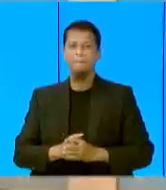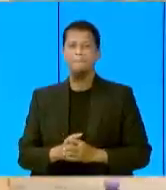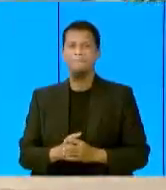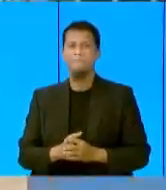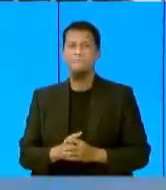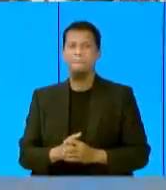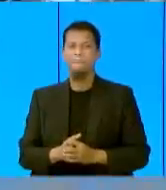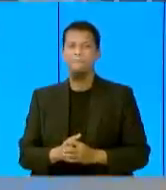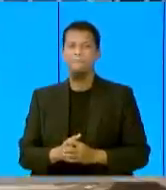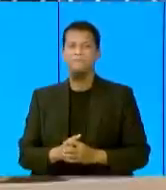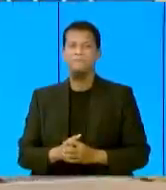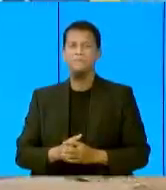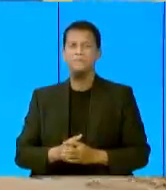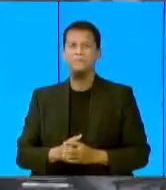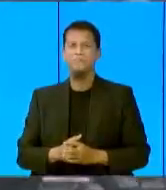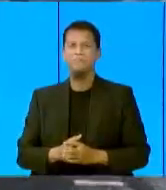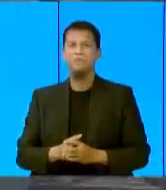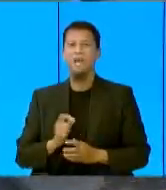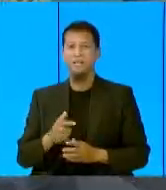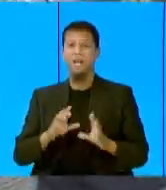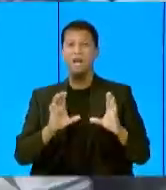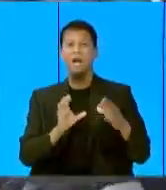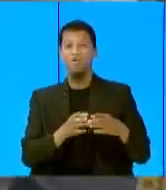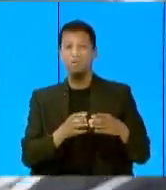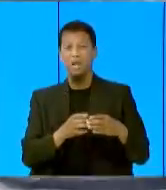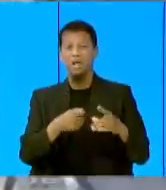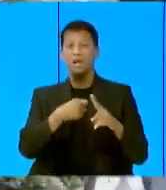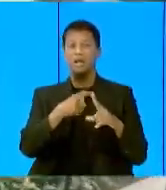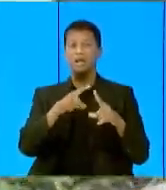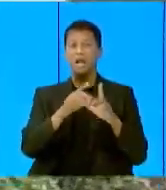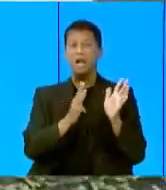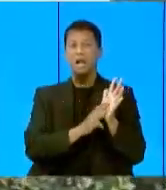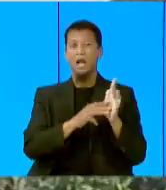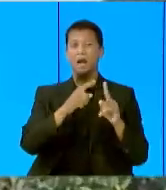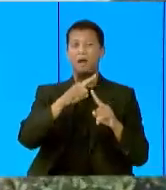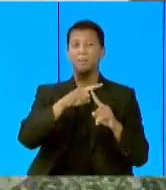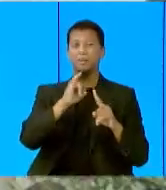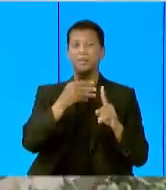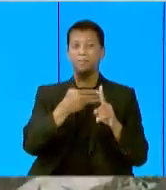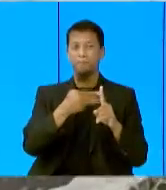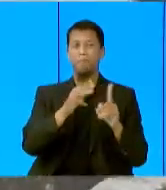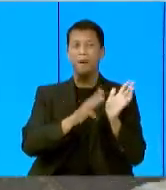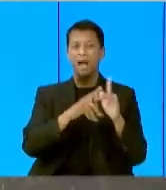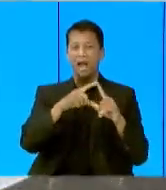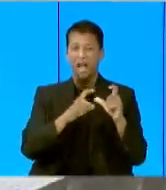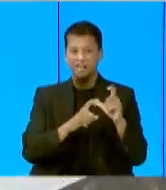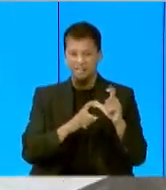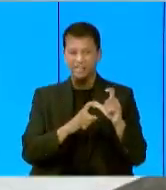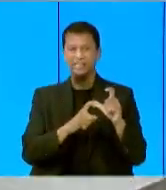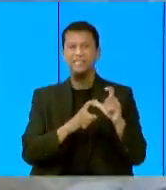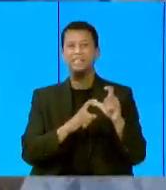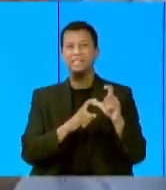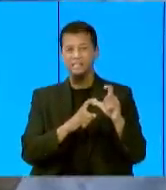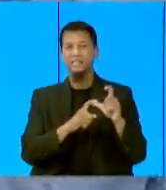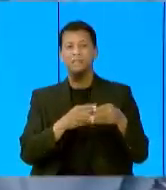Tanya Aibtu Mardianto, Aibda Catro, anggota Babin Kamtipmas Desa Gambuhan Pulau Sari, Pemalang, Jawa Tengah ini ikhlas mewakafkan sebidang tanah